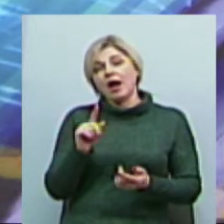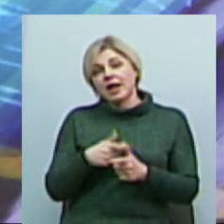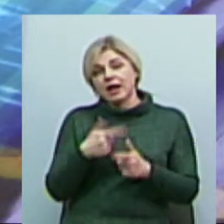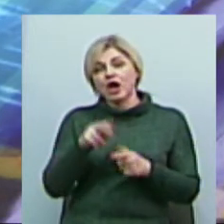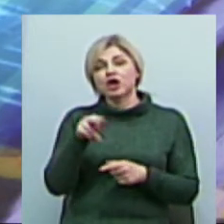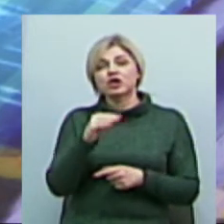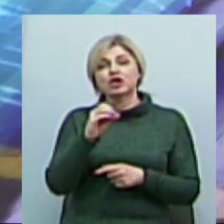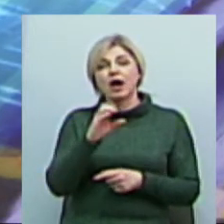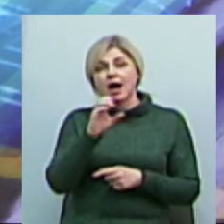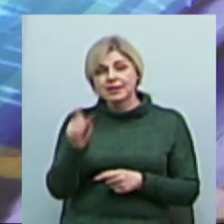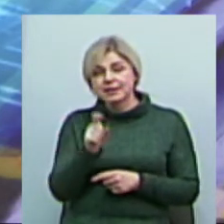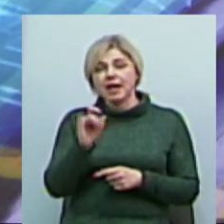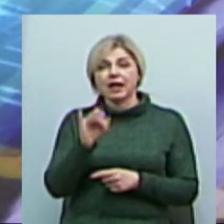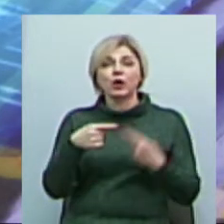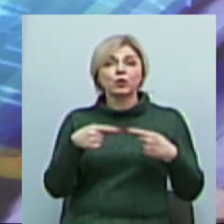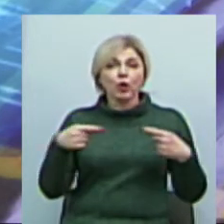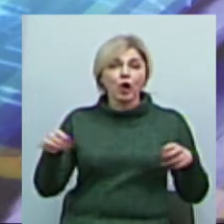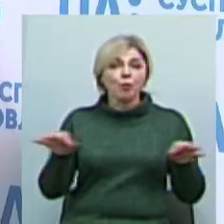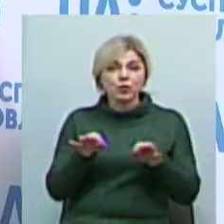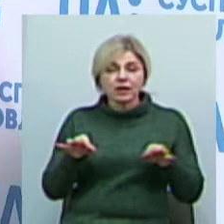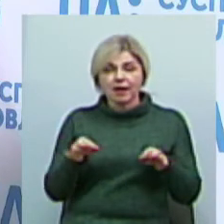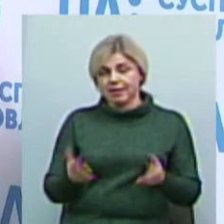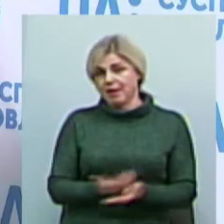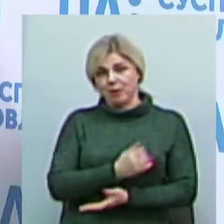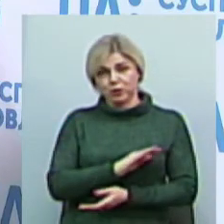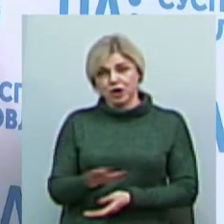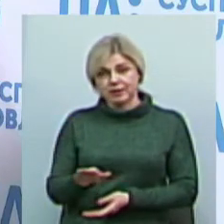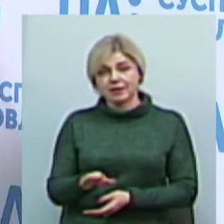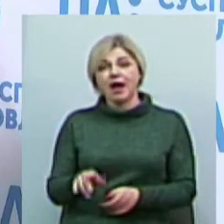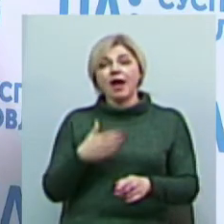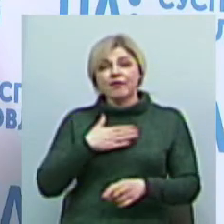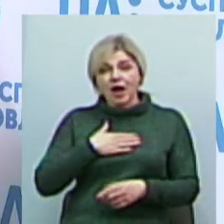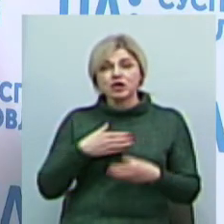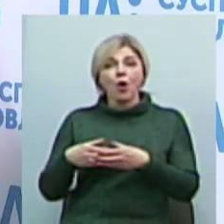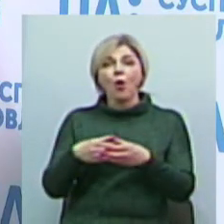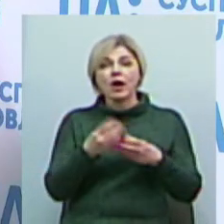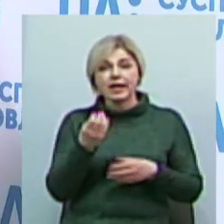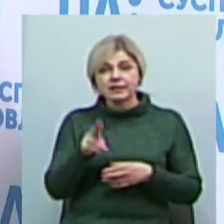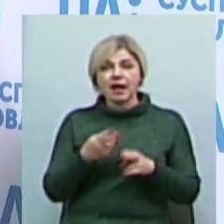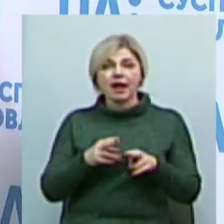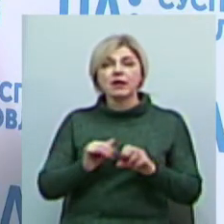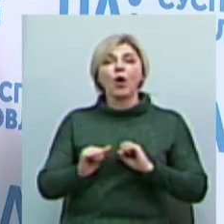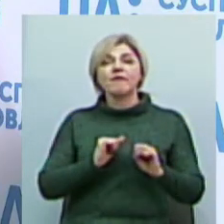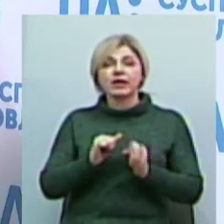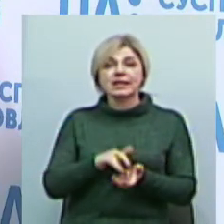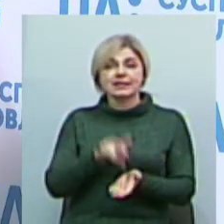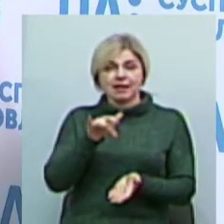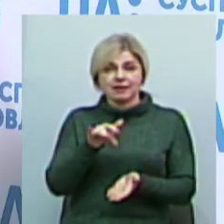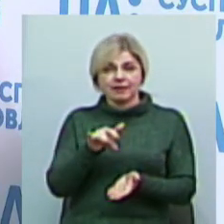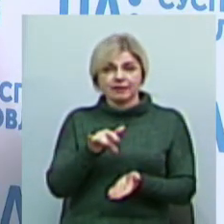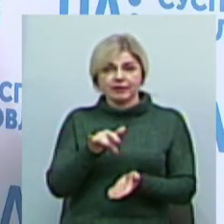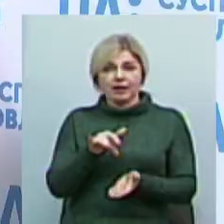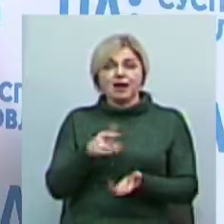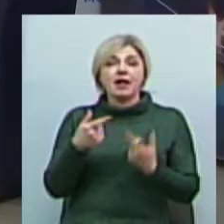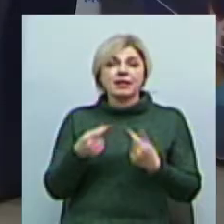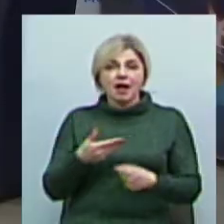любой рок-музыки. Ну, не получается. И вот наша эта коалиция, это, в принципе, координирующий центр, где